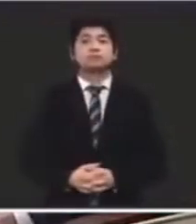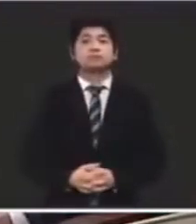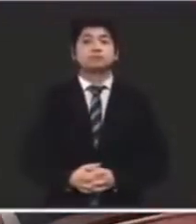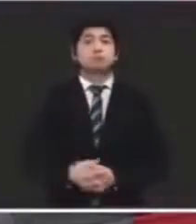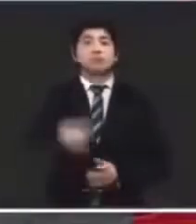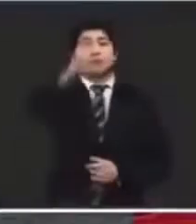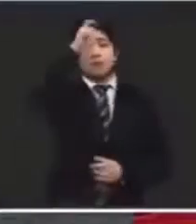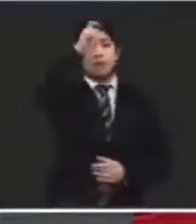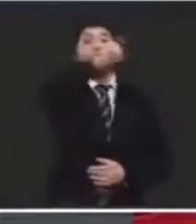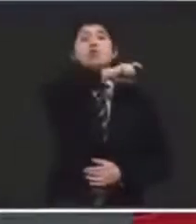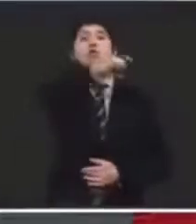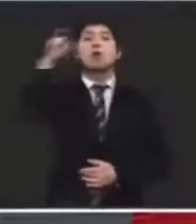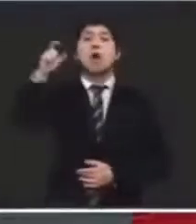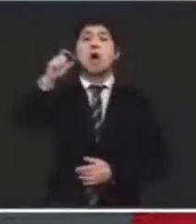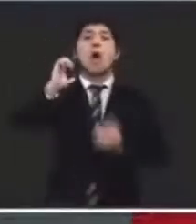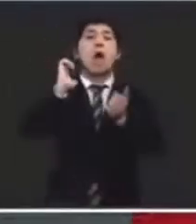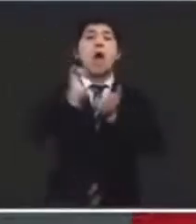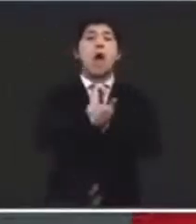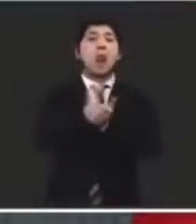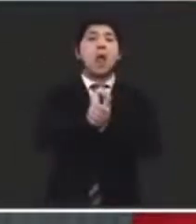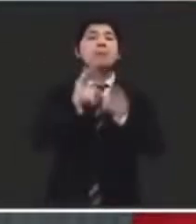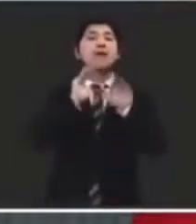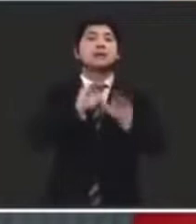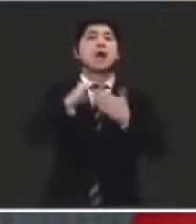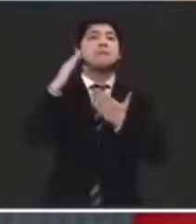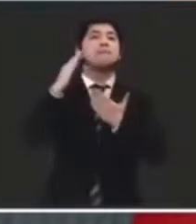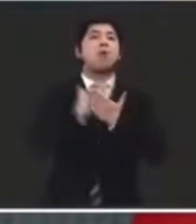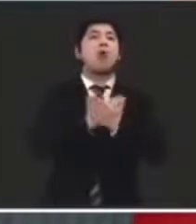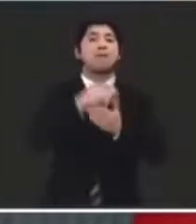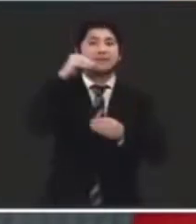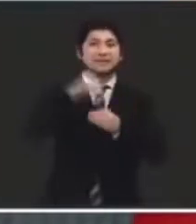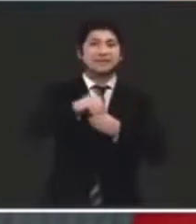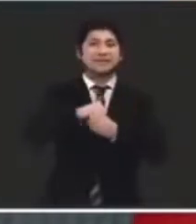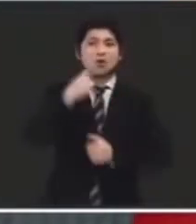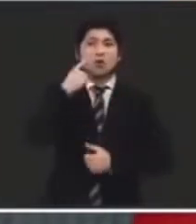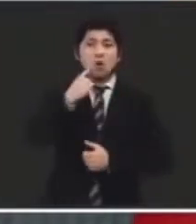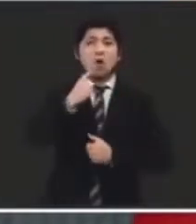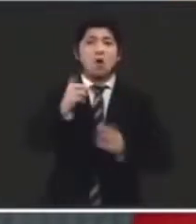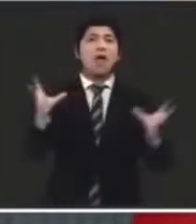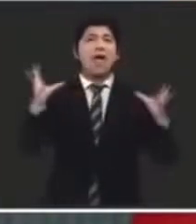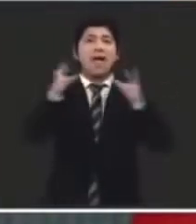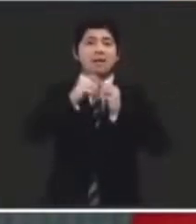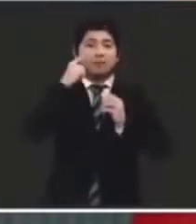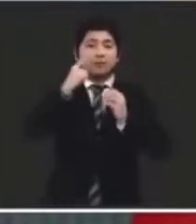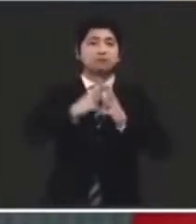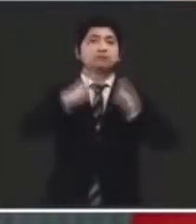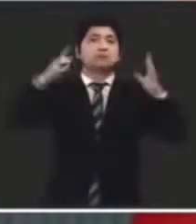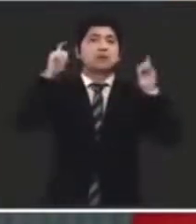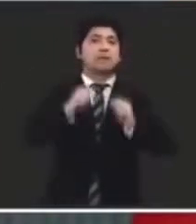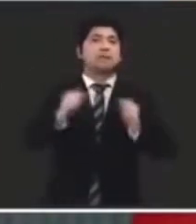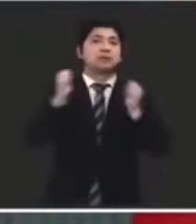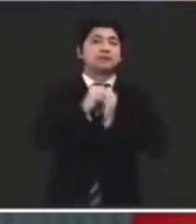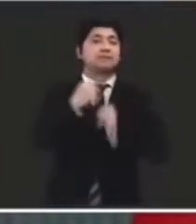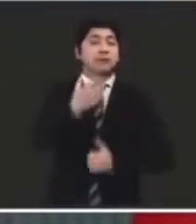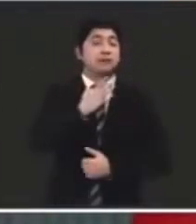Türkiye'ye Aile Destek programımızın kapsamını genişletiyoruz